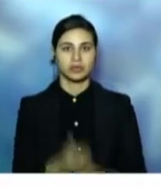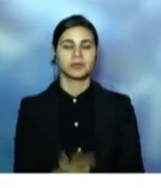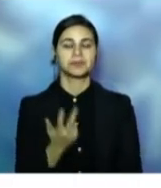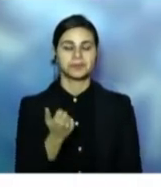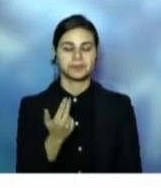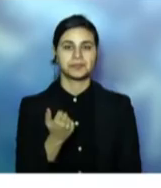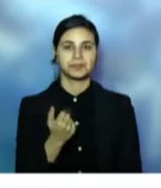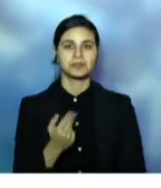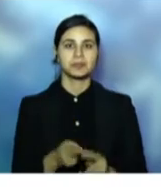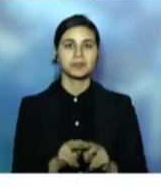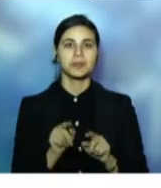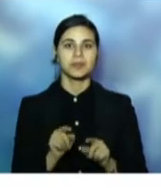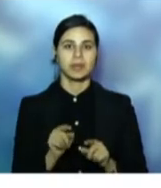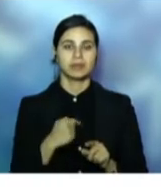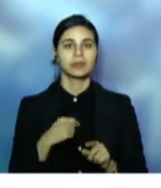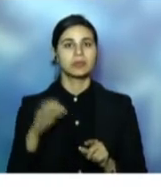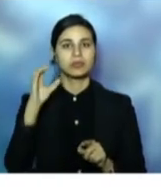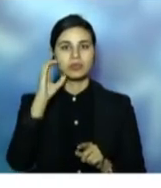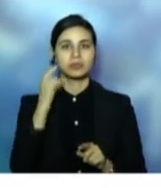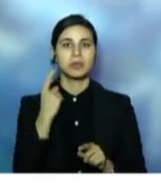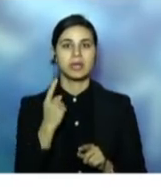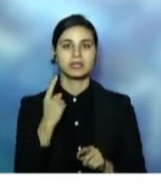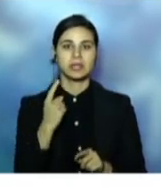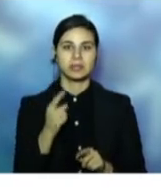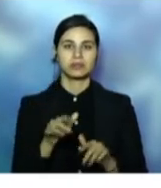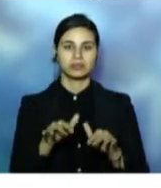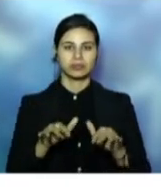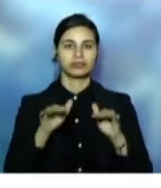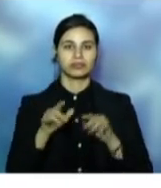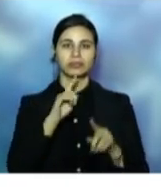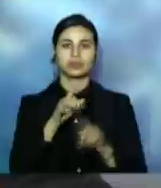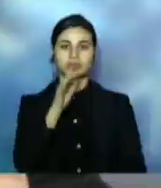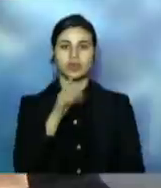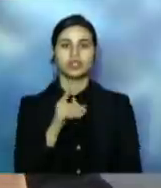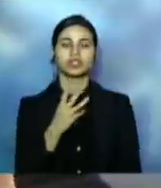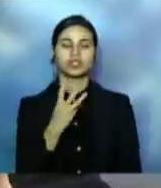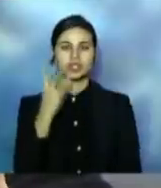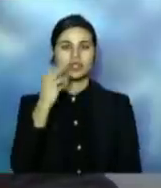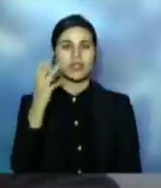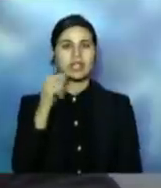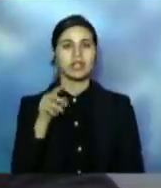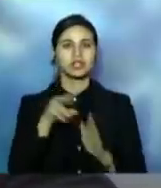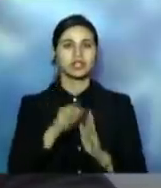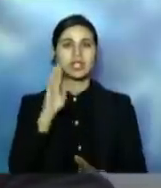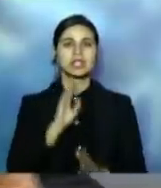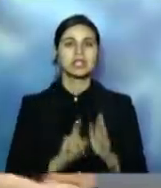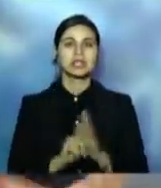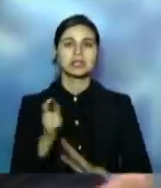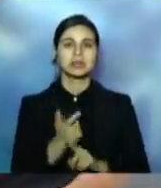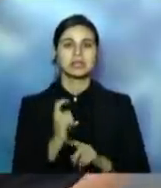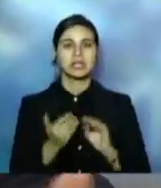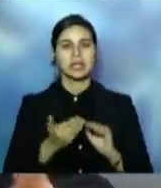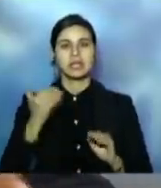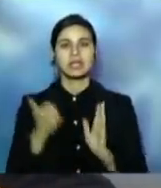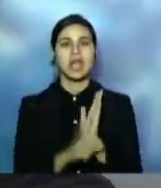დიახ, მარი, ეს მე მოვისმინე ერთ-ერთ კონგრესზე შვედეთში. დილა იწყება ძალიან ადრე, სადღაც